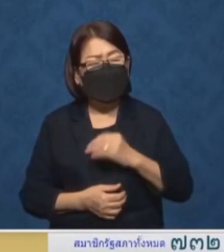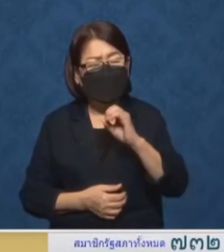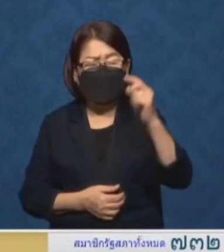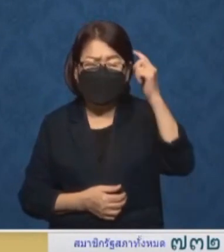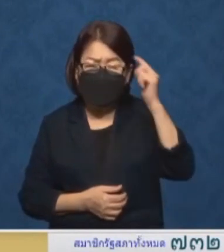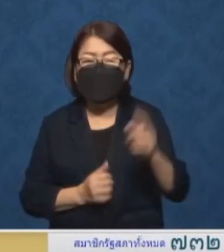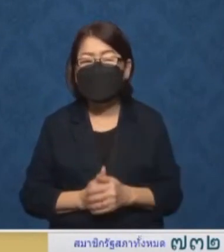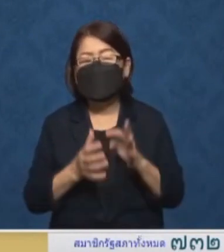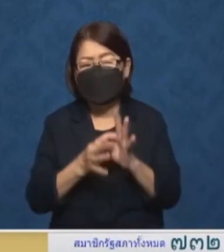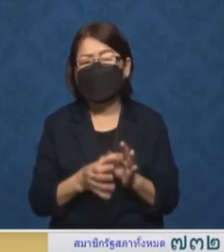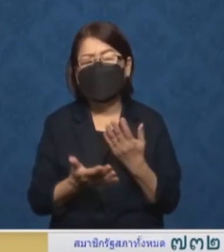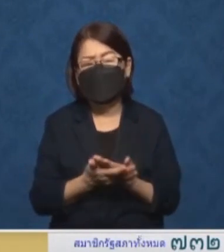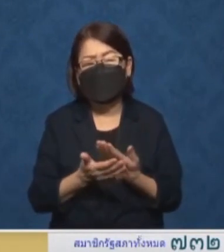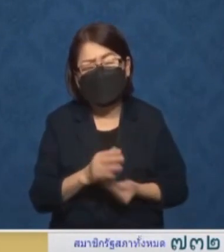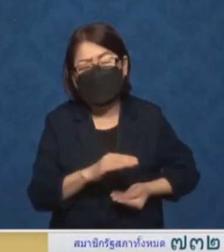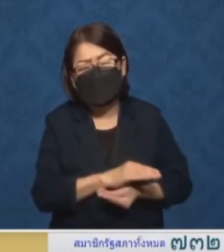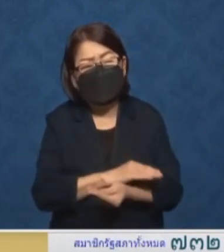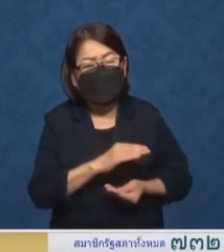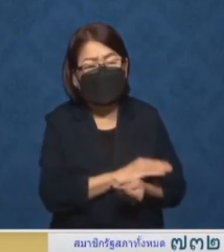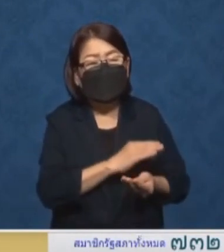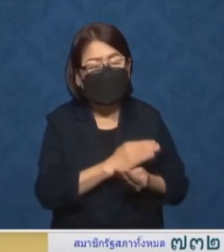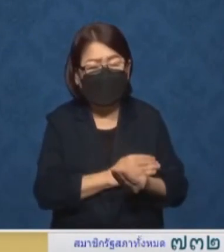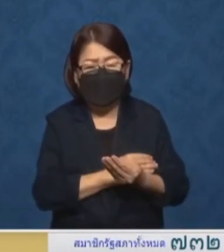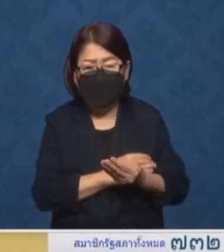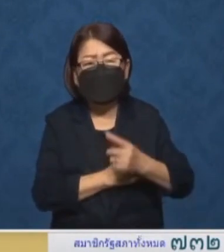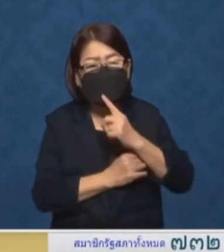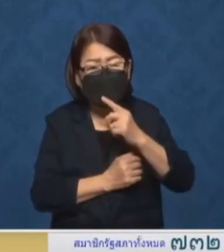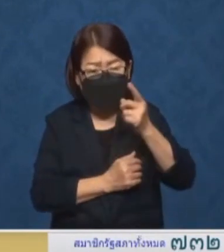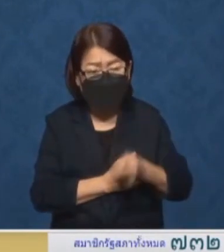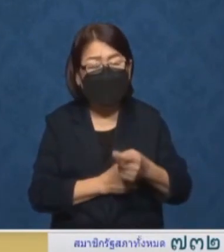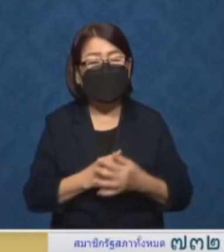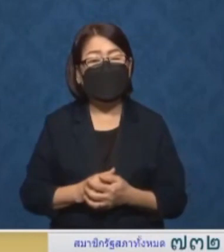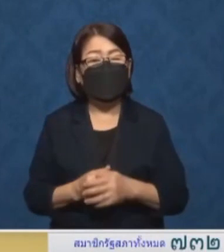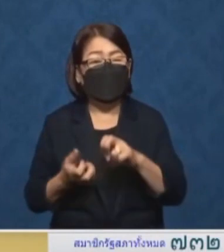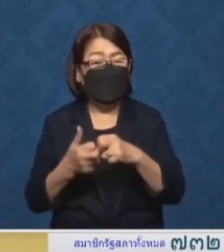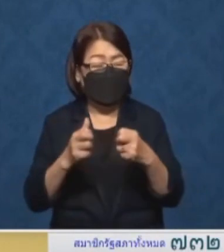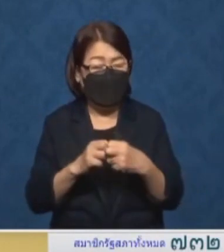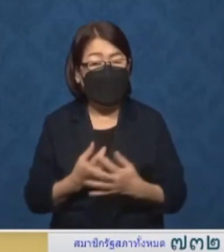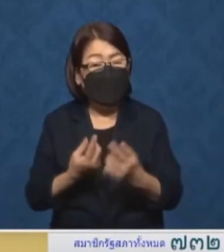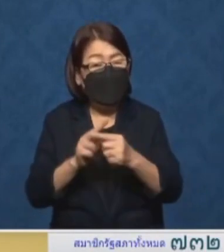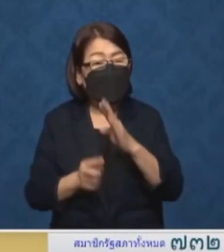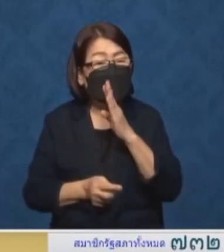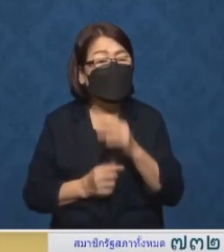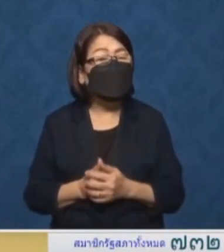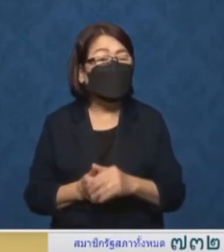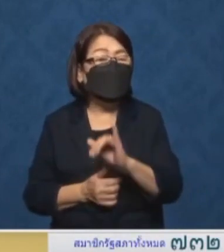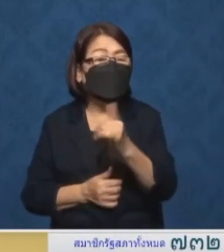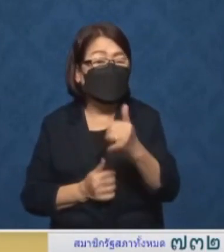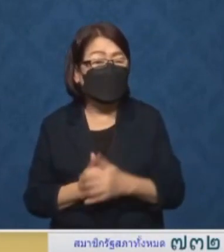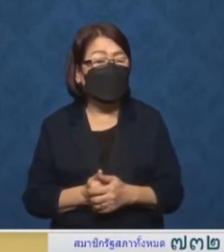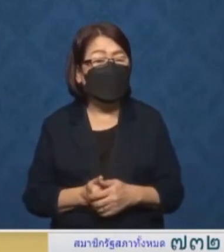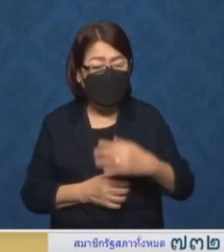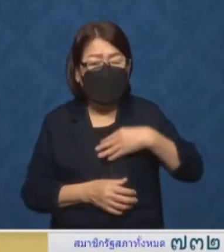าเงินหาทองนะท่านประธานเรื่องความจริงต้องพูดนะนี่เพราะว่าถ้าเกิดอ้างมันเป็นการอ้างได้ครับผมอยู่ในพื้น